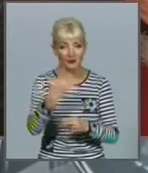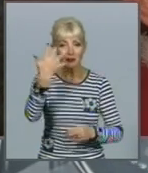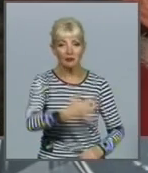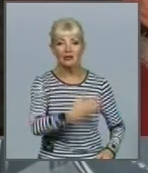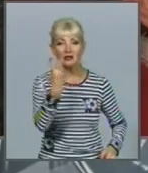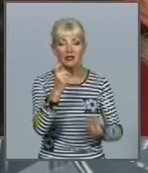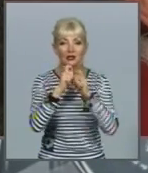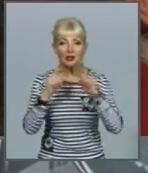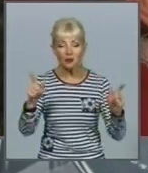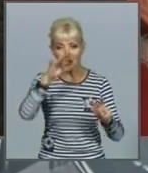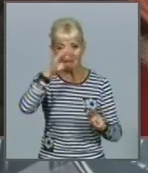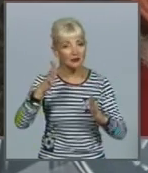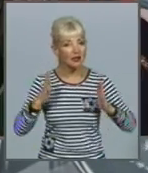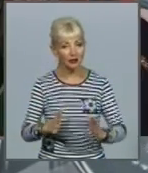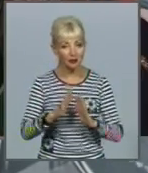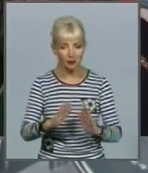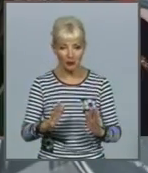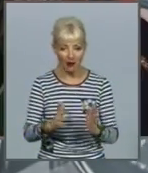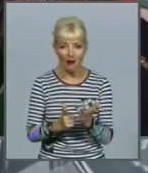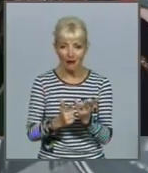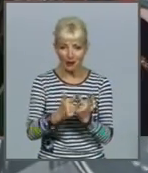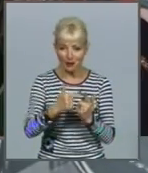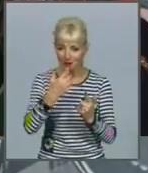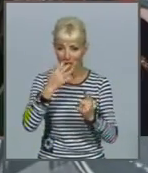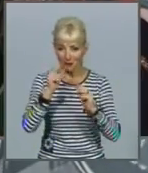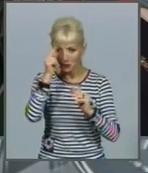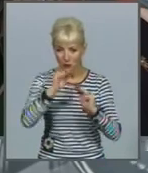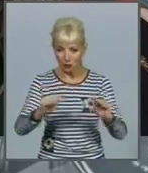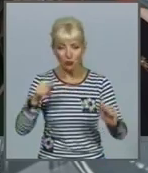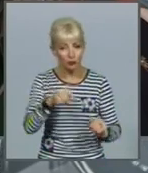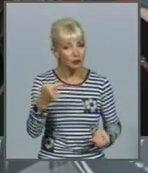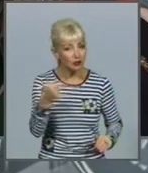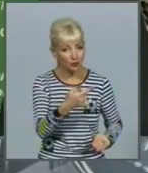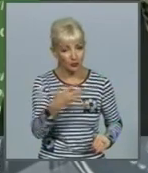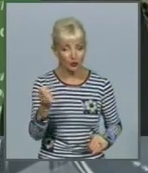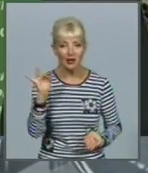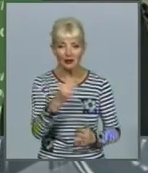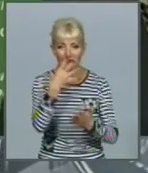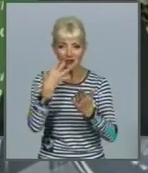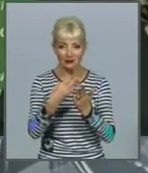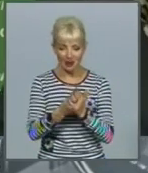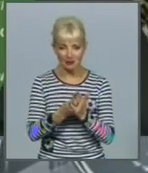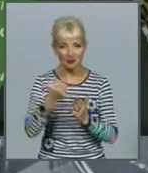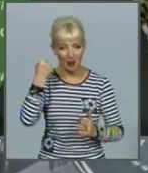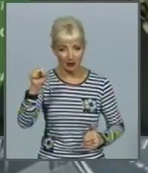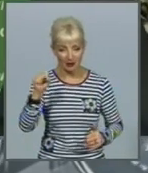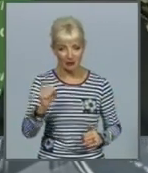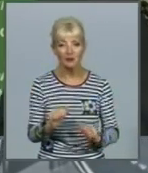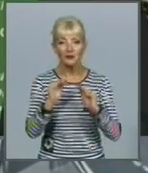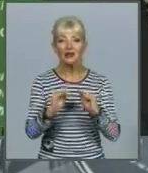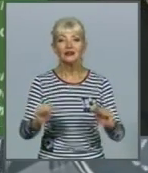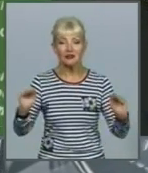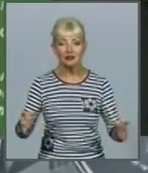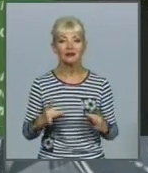не тільки чисельністю своїх учнів, а їх тут 1500, а й своїми звершеннями. Діти відзначаються в